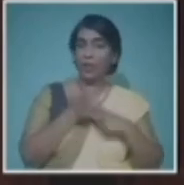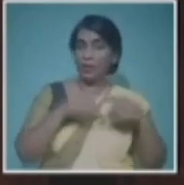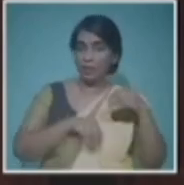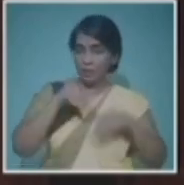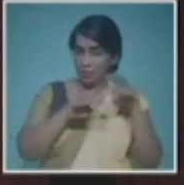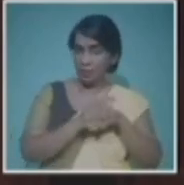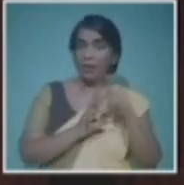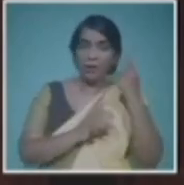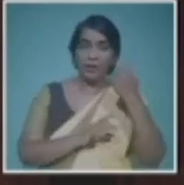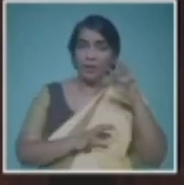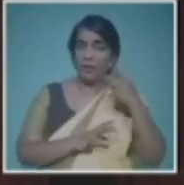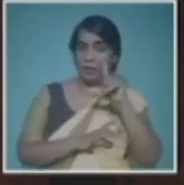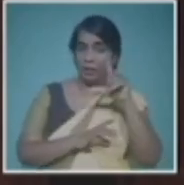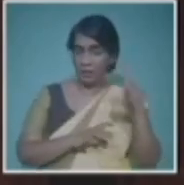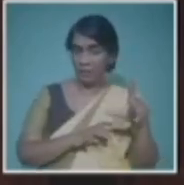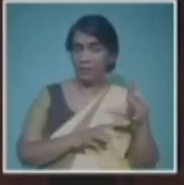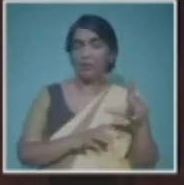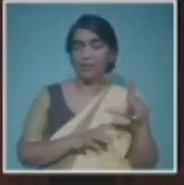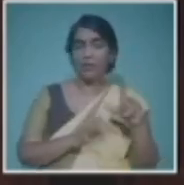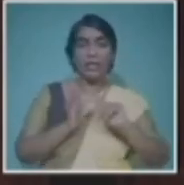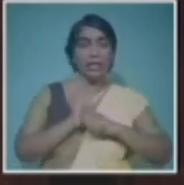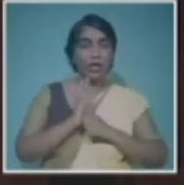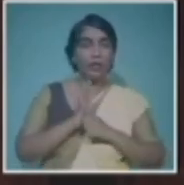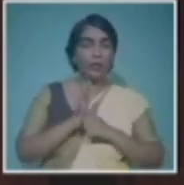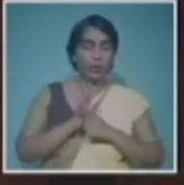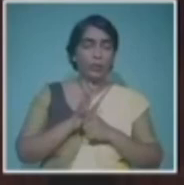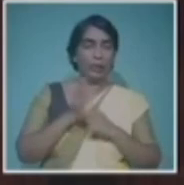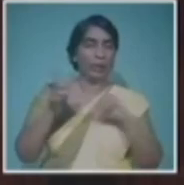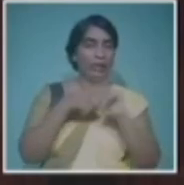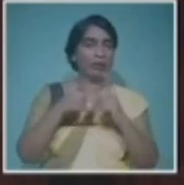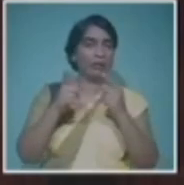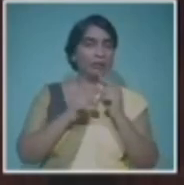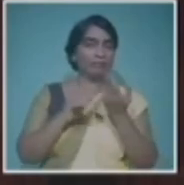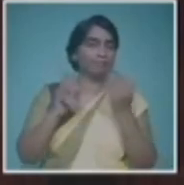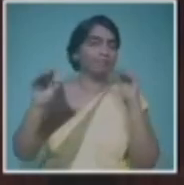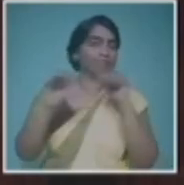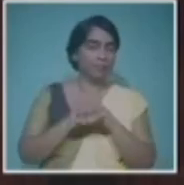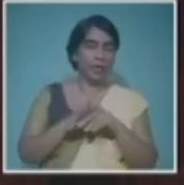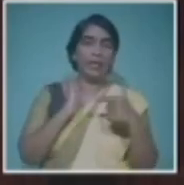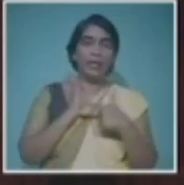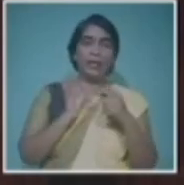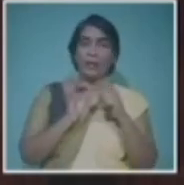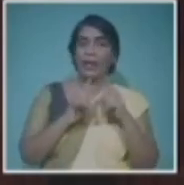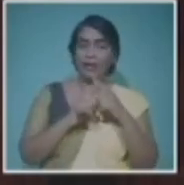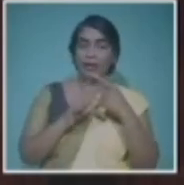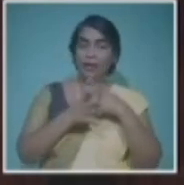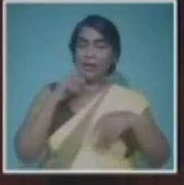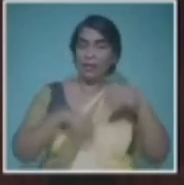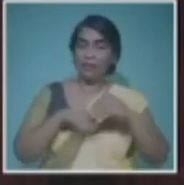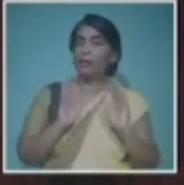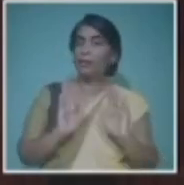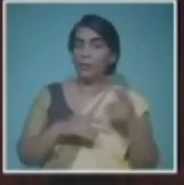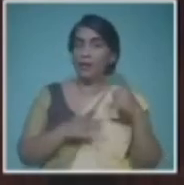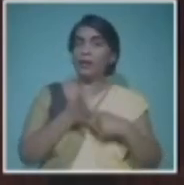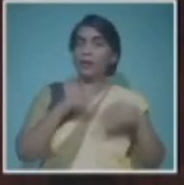තුළ 1977 දී යතුරු ලකුණෙන් තරම් කරපු දේශපාලඥයෙක් විදියට තමයි ටීබී එක නායකයේ දේශපාලනය ආරම්භ වෙන්නේ එනිසා